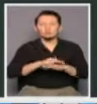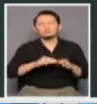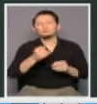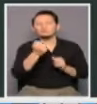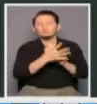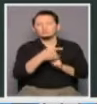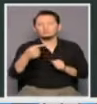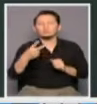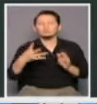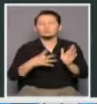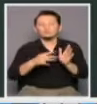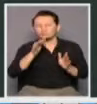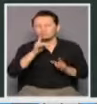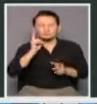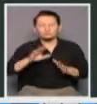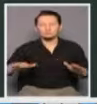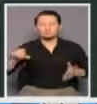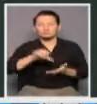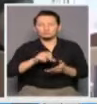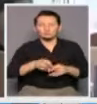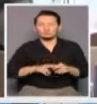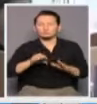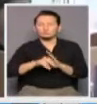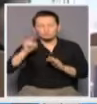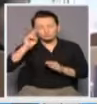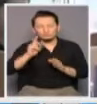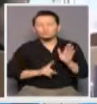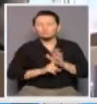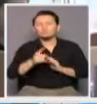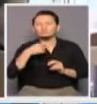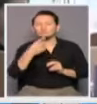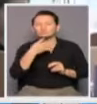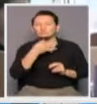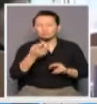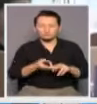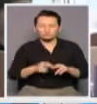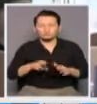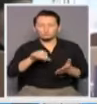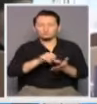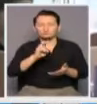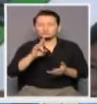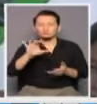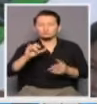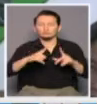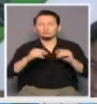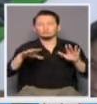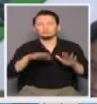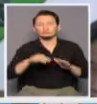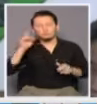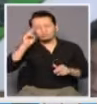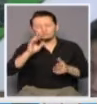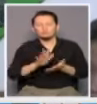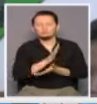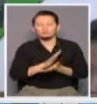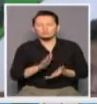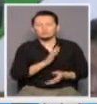от 15 до 29 лет. Кроме того, учащиеся начальных классов в рамках этих курсов на базе Кистаусской средней школы учились